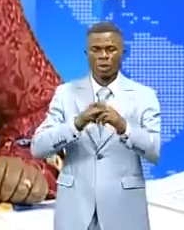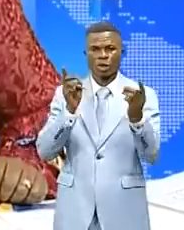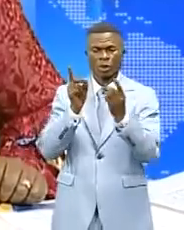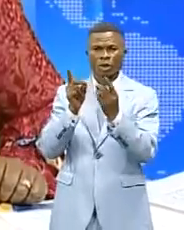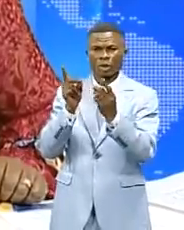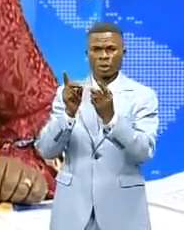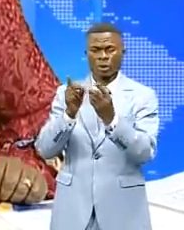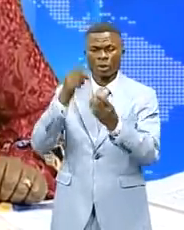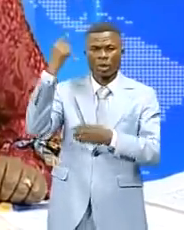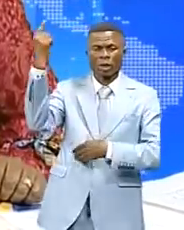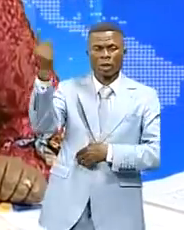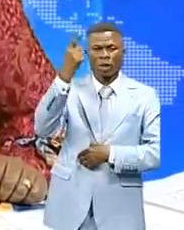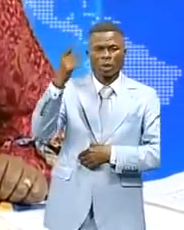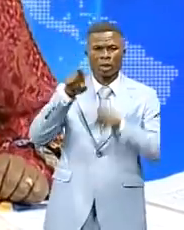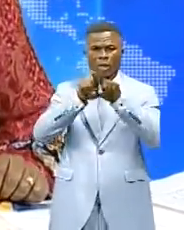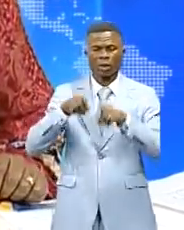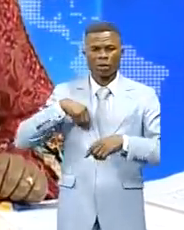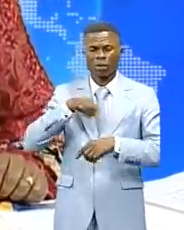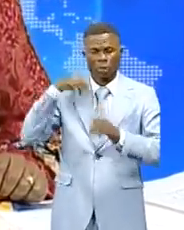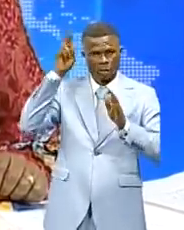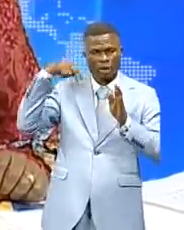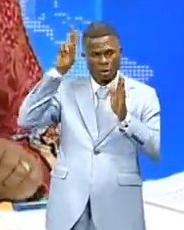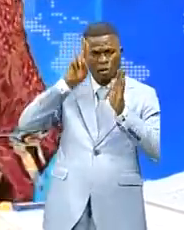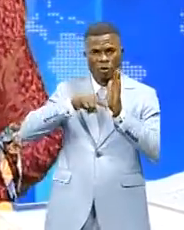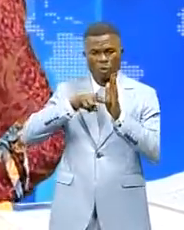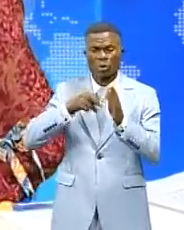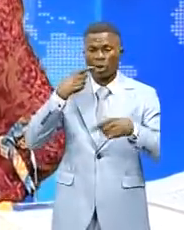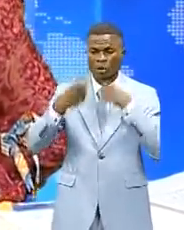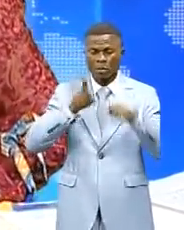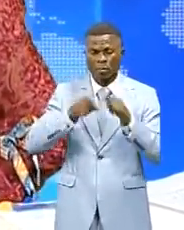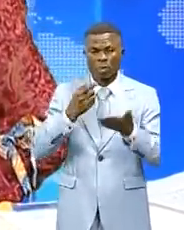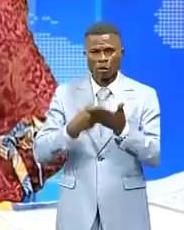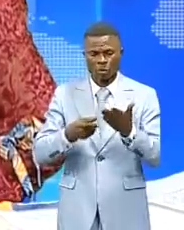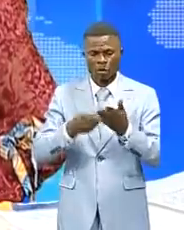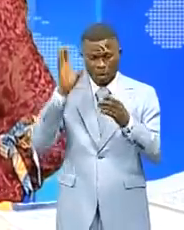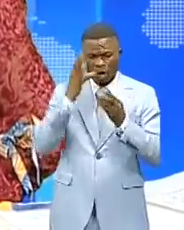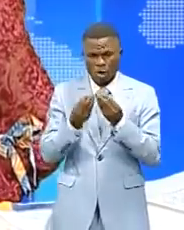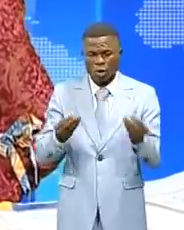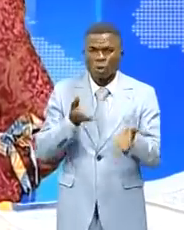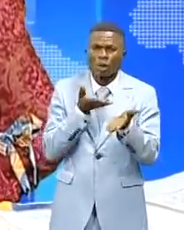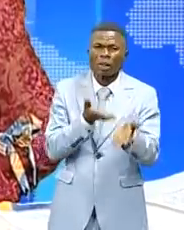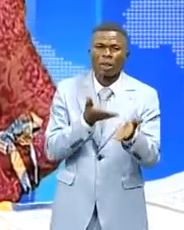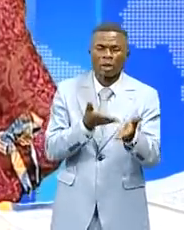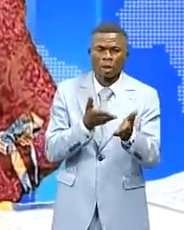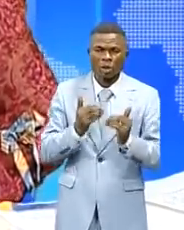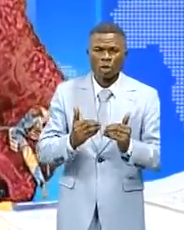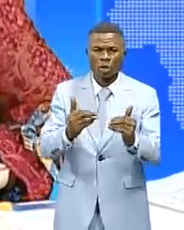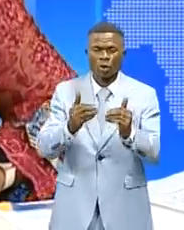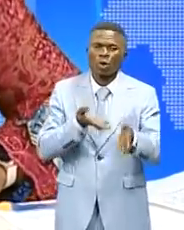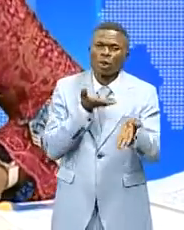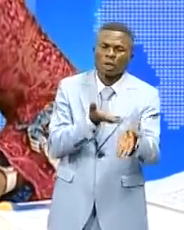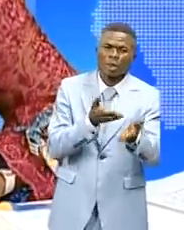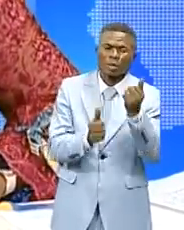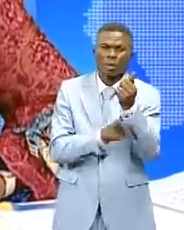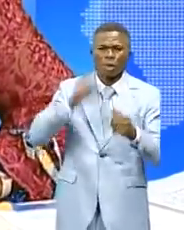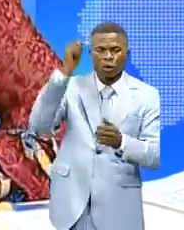humanitaire et quelques membres du gouvernement sur la table des discussions des voies et moyens devant permettre d'acheminer l'assistance dans